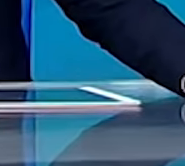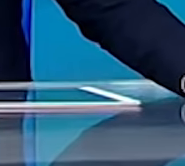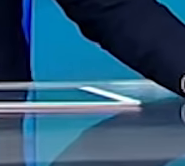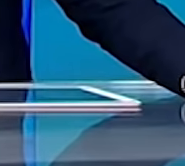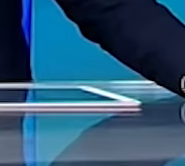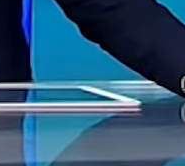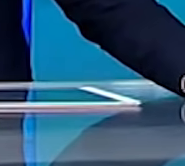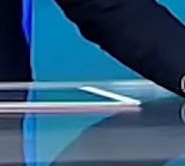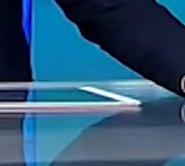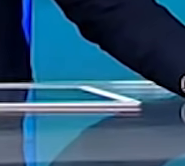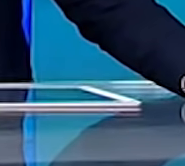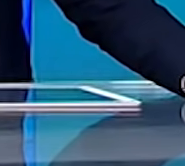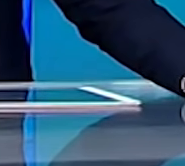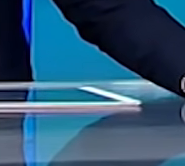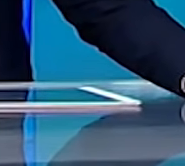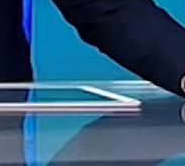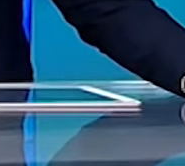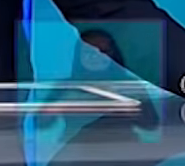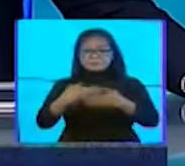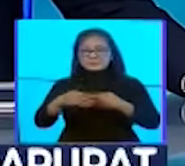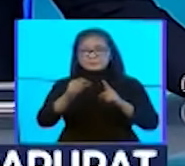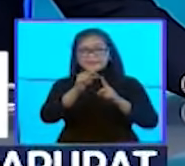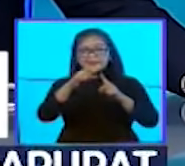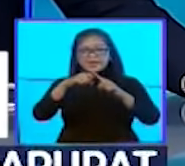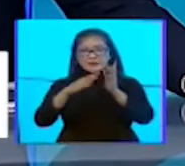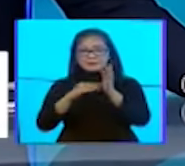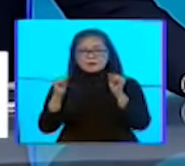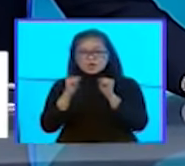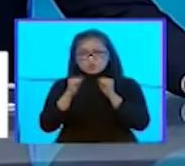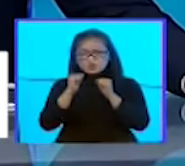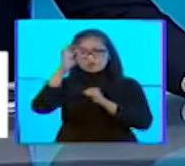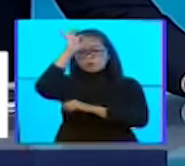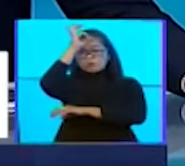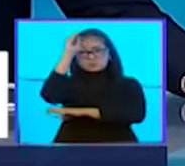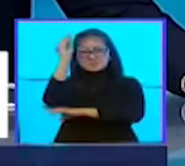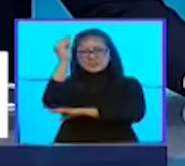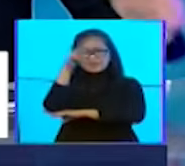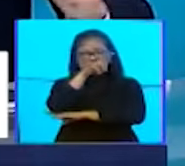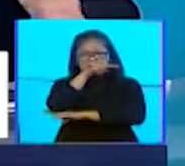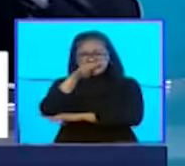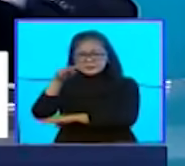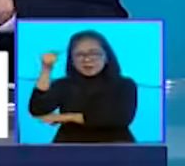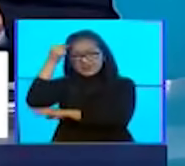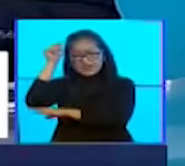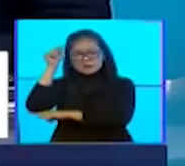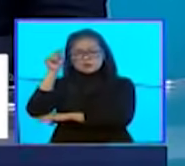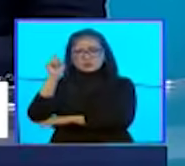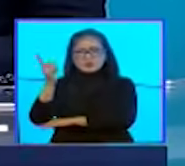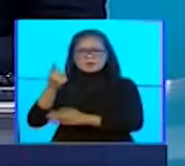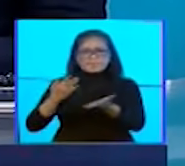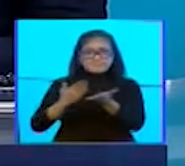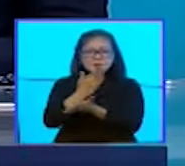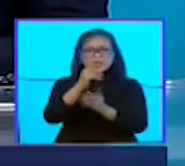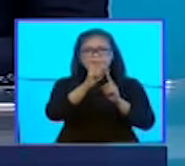Kembali bersama kami hari keempat pelaksanaan PPKM Darurat, Polda Metro Jaya dan Pemprov DKI Jakarta merazia kantor-kantor yang melanggar